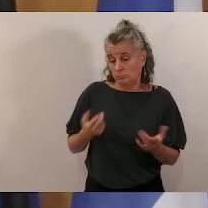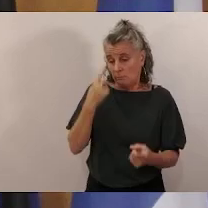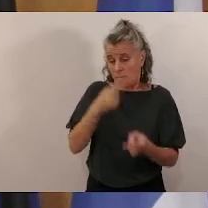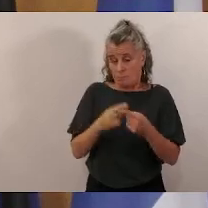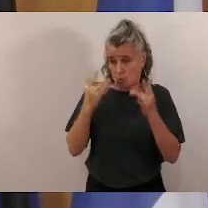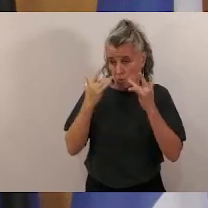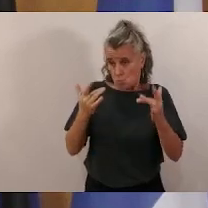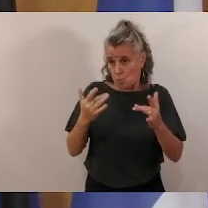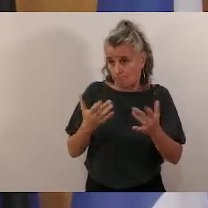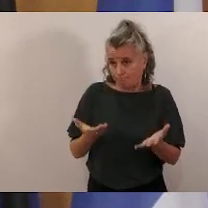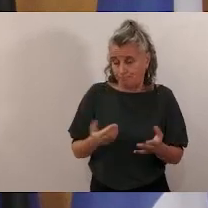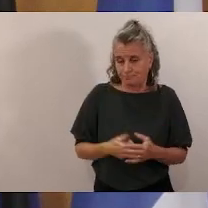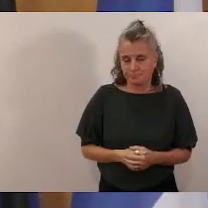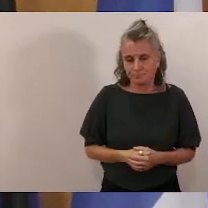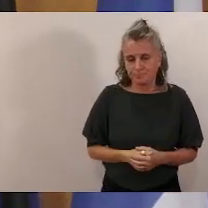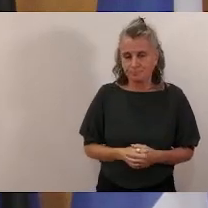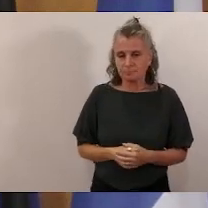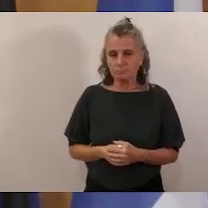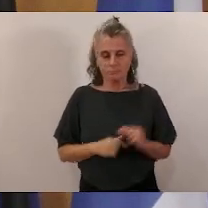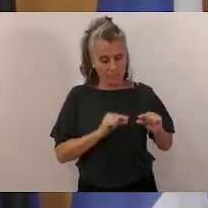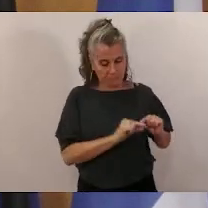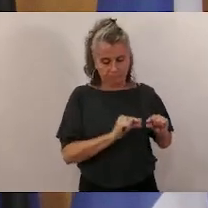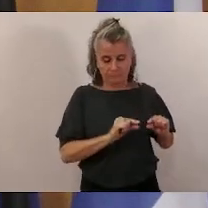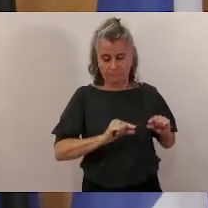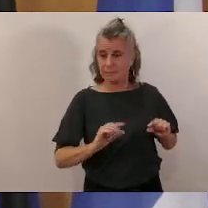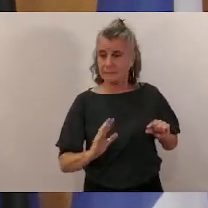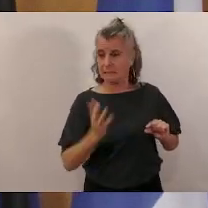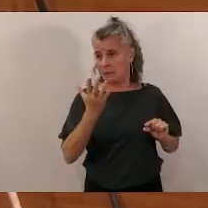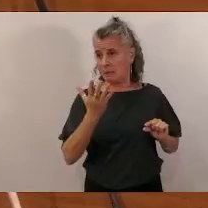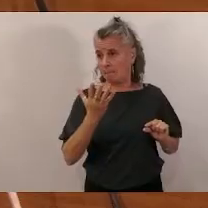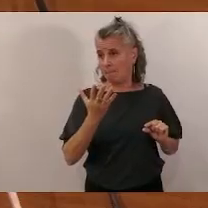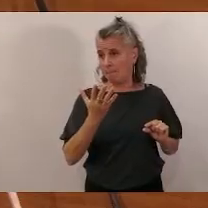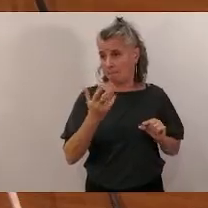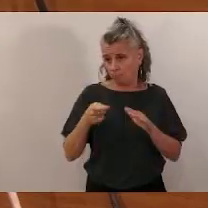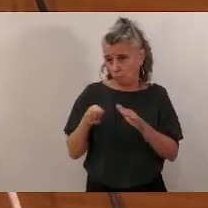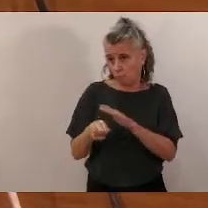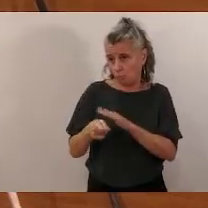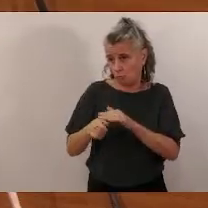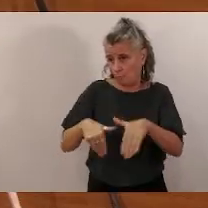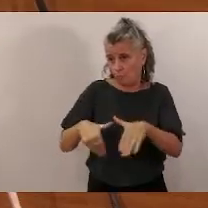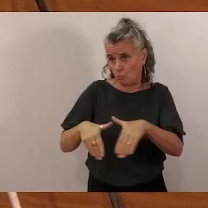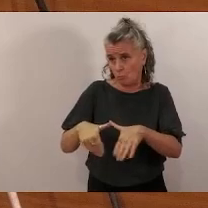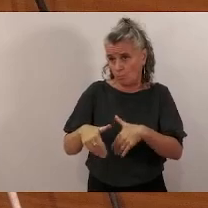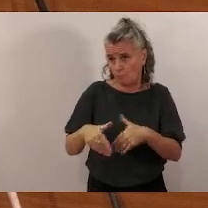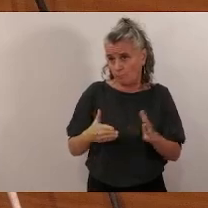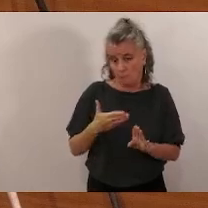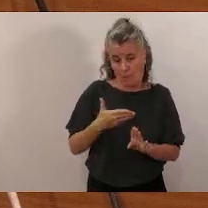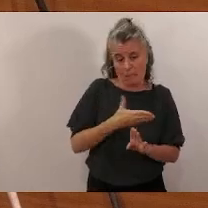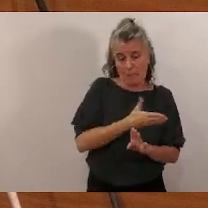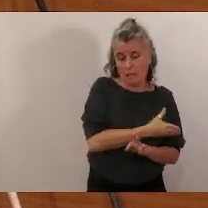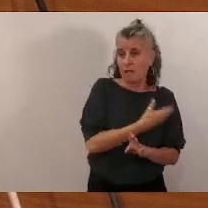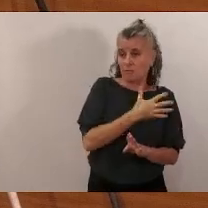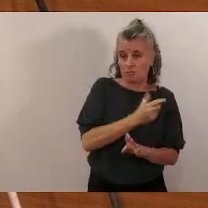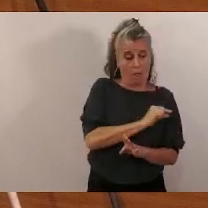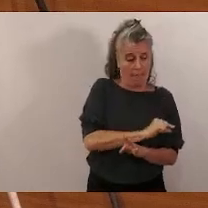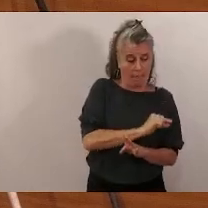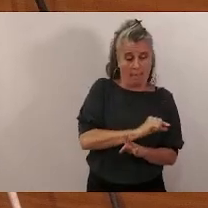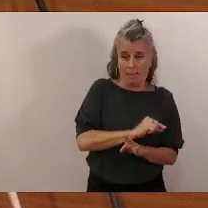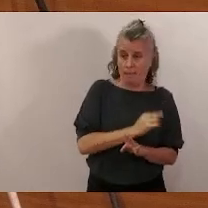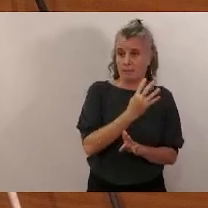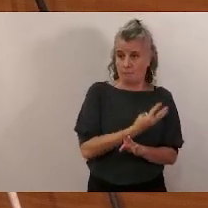culture. Il s'agit de la cinquième répartition des subventions de fonctionnement. Donc, il y en a déjà eu 4. C'est le même